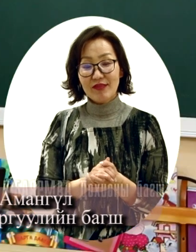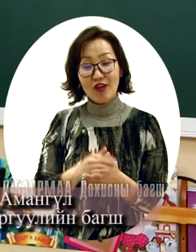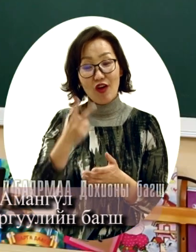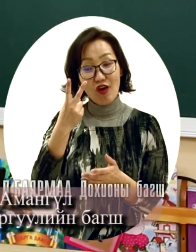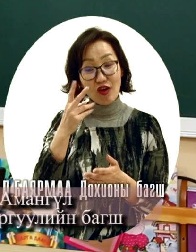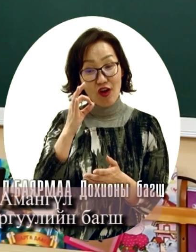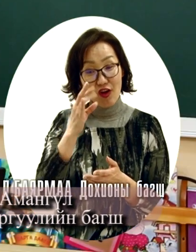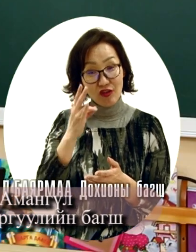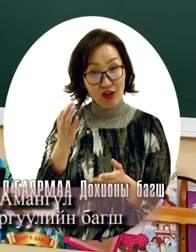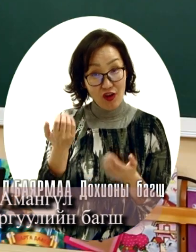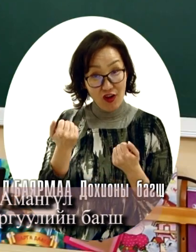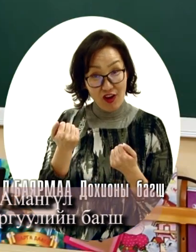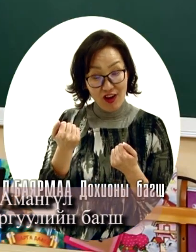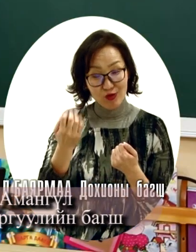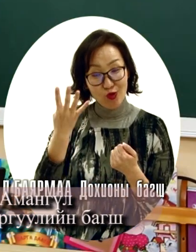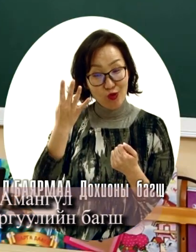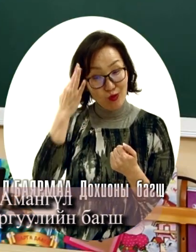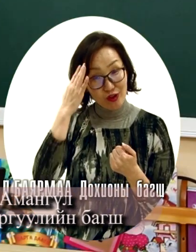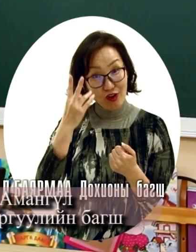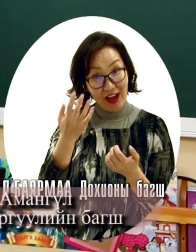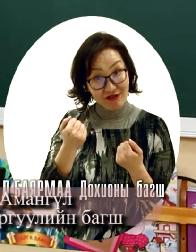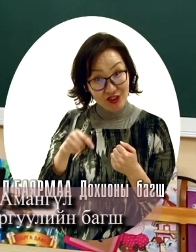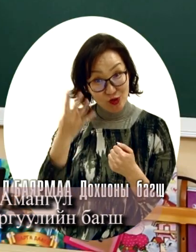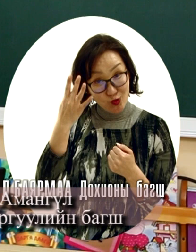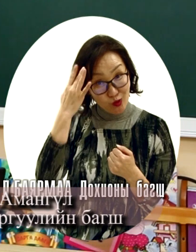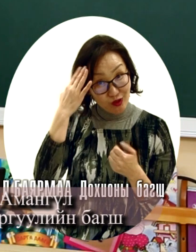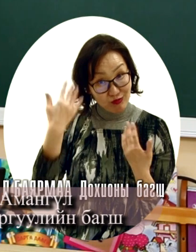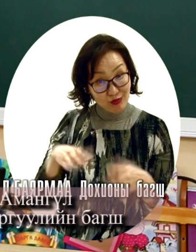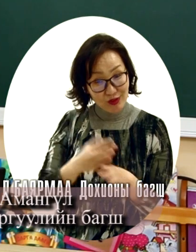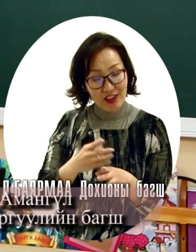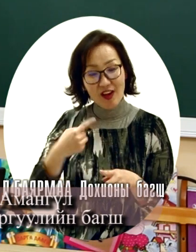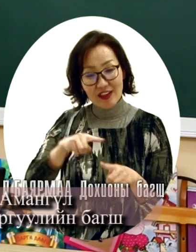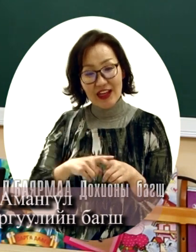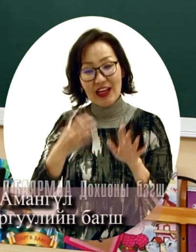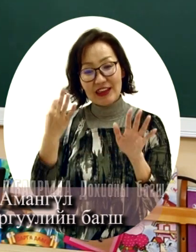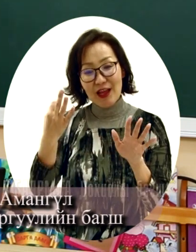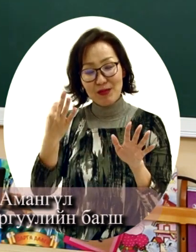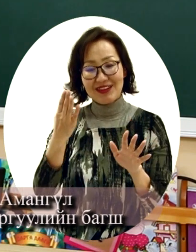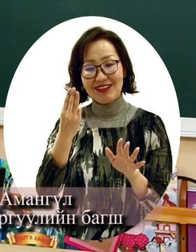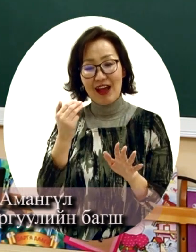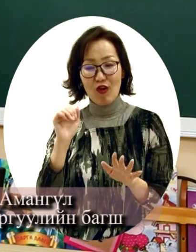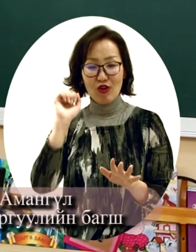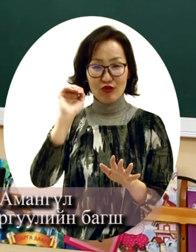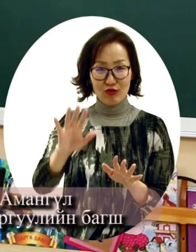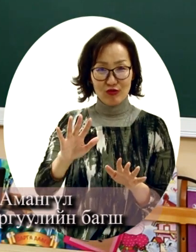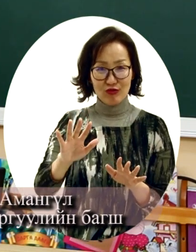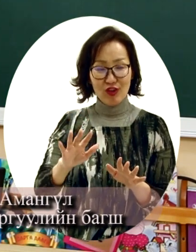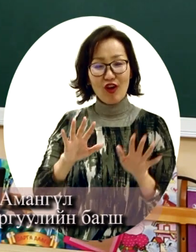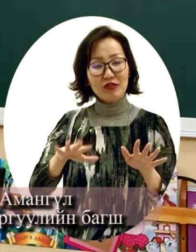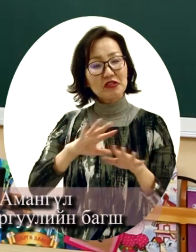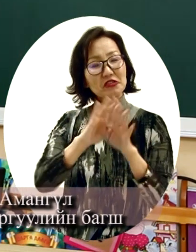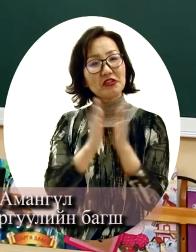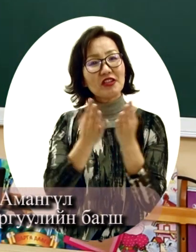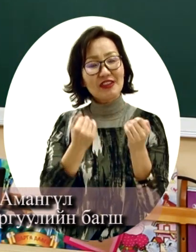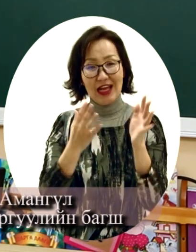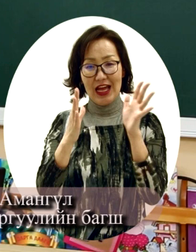jitic actor, yarny, bees, or awaken. Ecopitum, 27 doors on the rambosak, sigis, zulus shalding